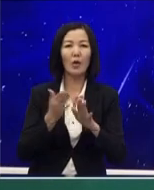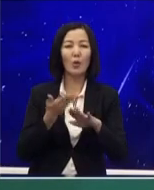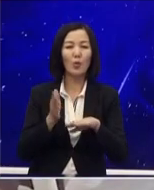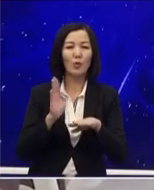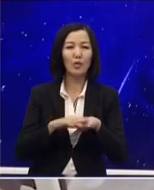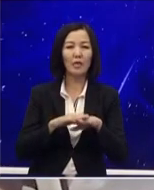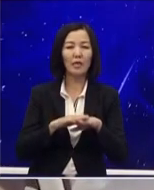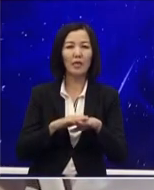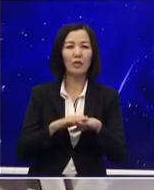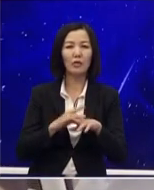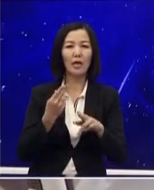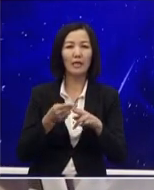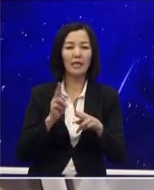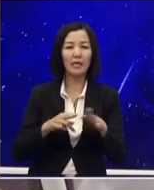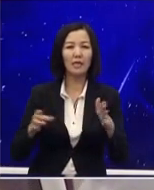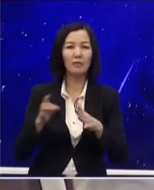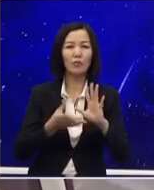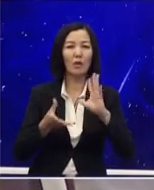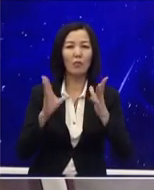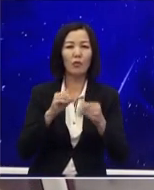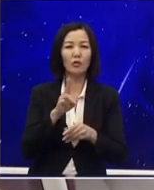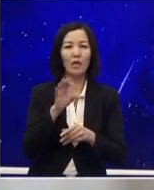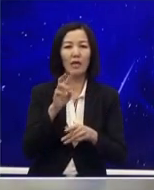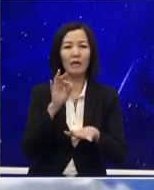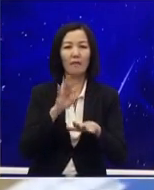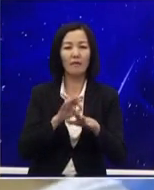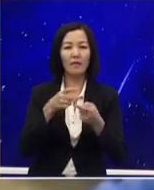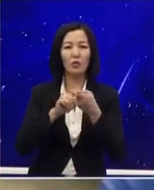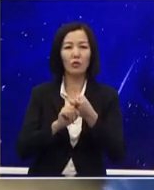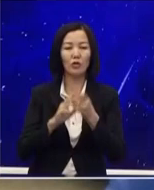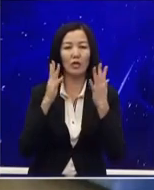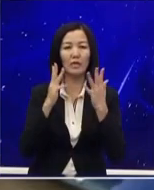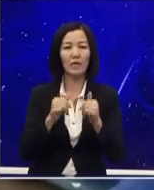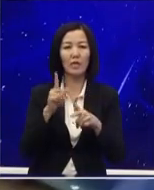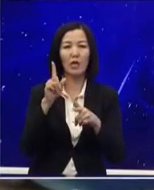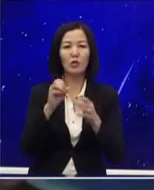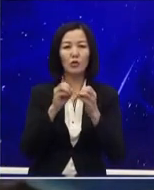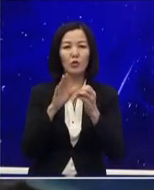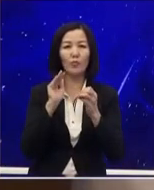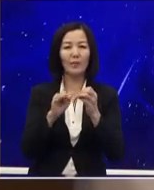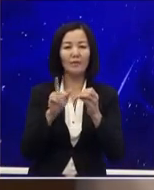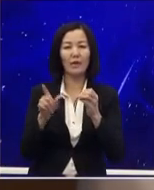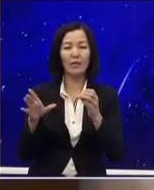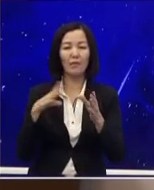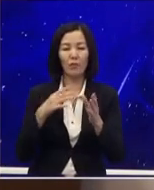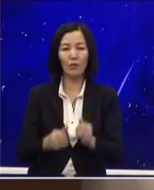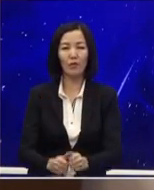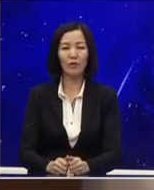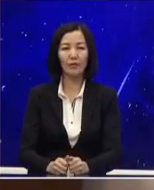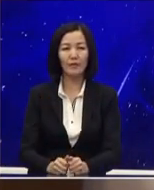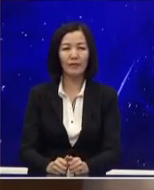түрде нашарлап барады. Айта кетейік, республикамызда коронавирус инфекциясын жұқтырғандар саны 115 мыңға